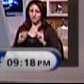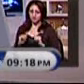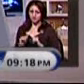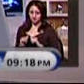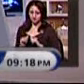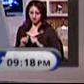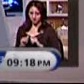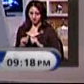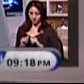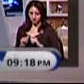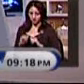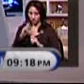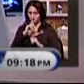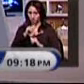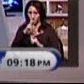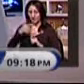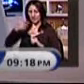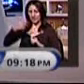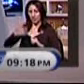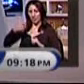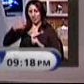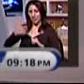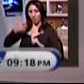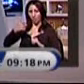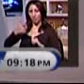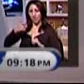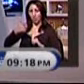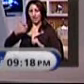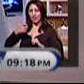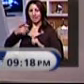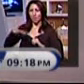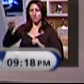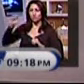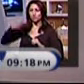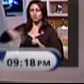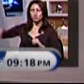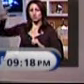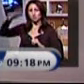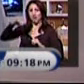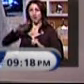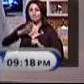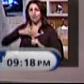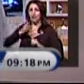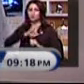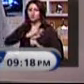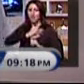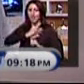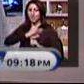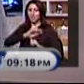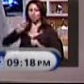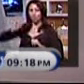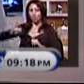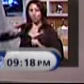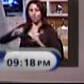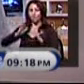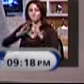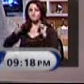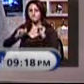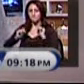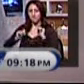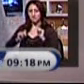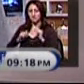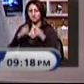مرت علينا كنا نرى توكيلات وتفويضات الى القائد الفريق السيسي، نستمع الى من يطالبون ونقرا